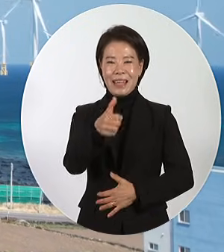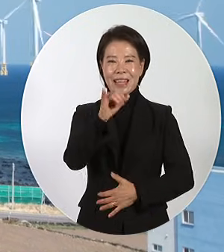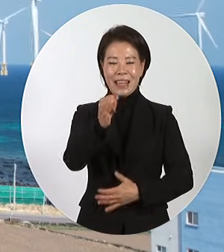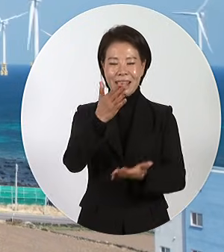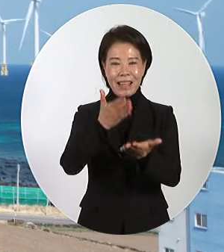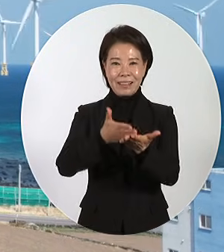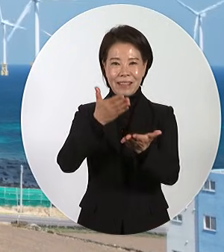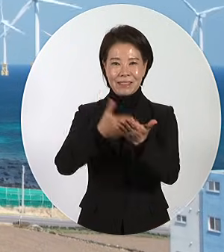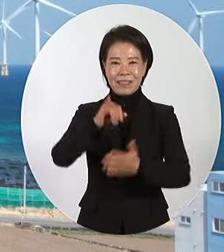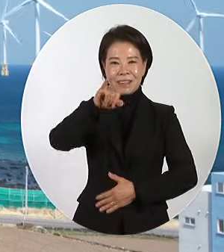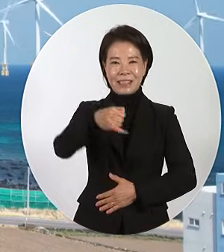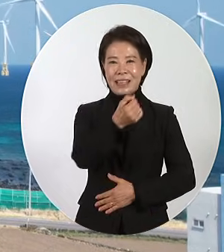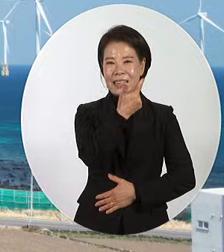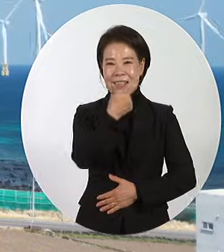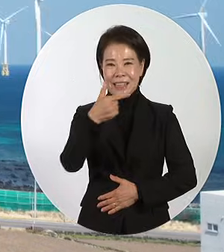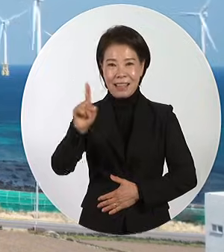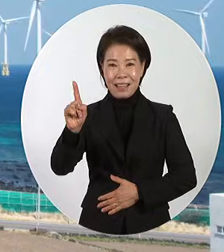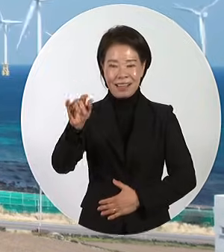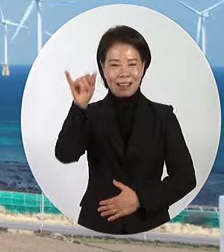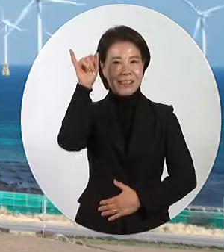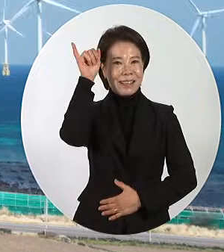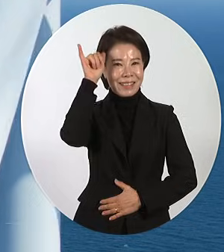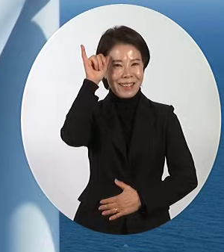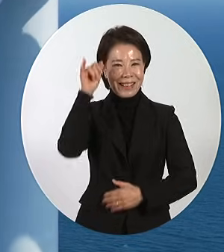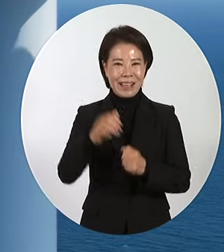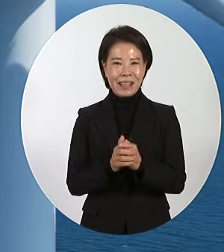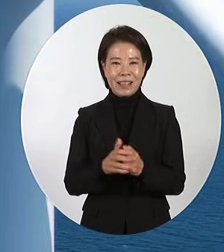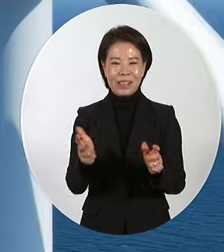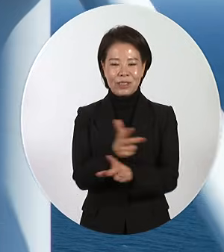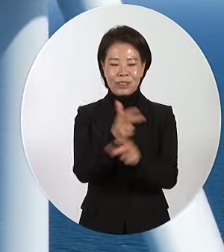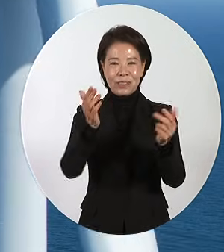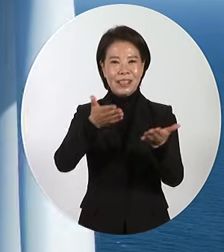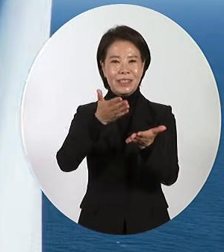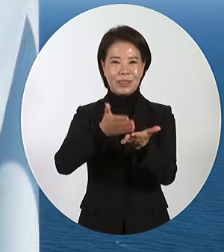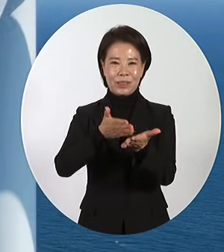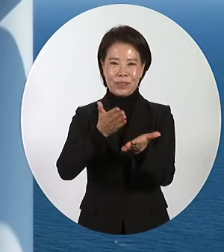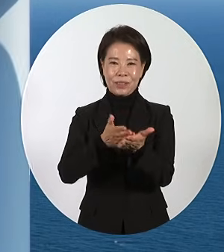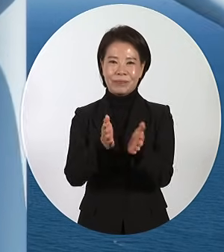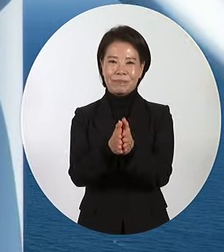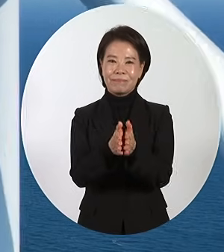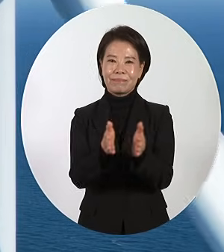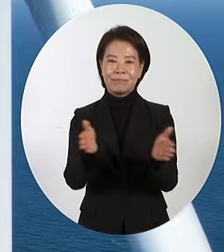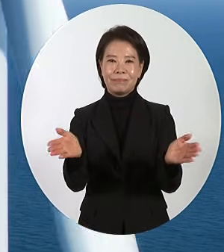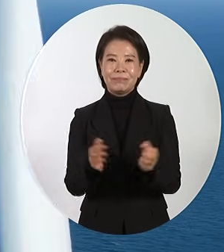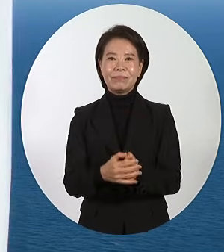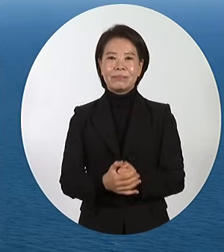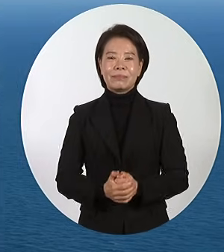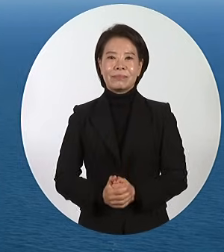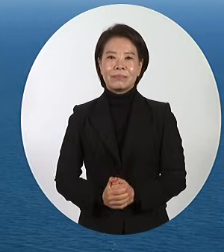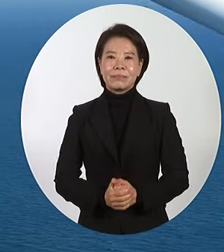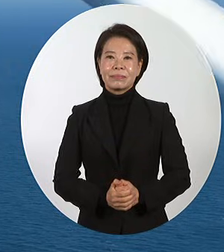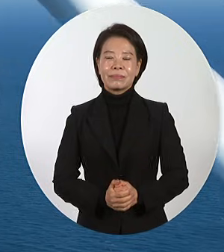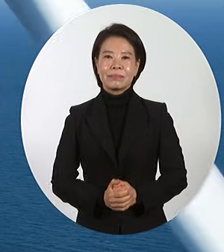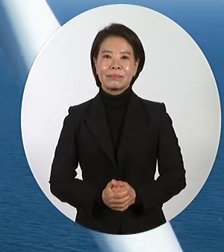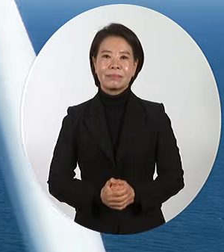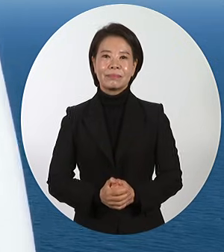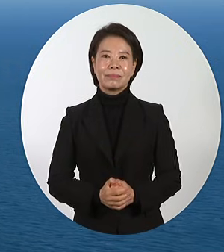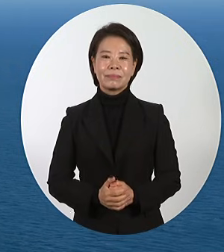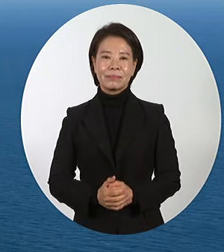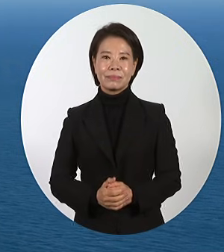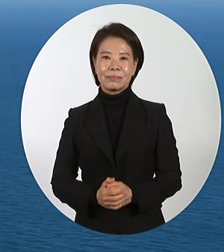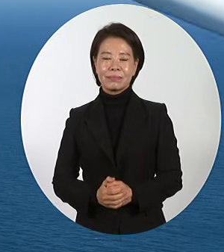제주특별자치도 AI 아나운서 제이나입니다. 이번 주 위클리 제주 시작합니다. 첫